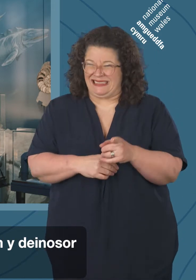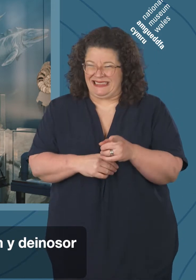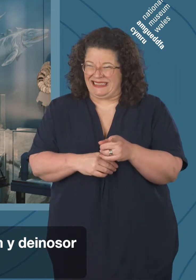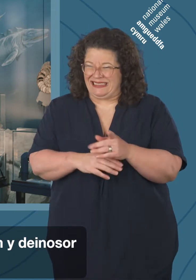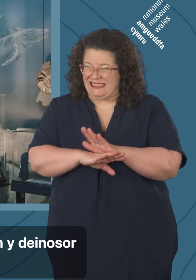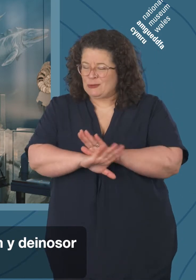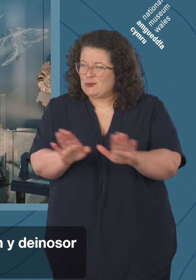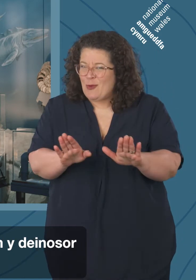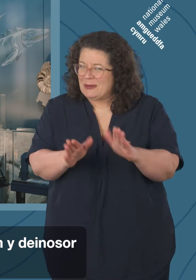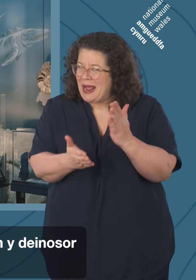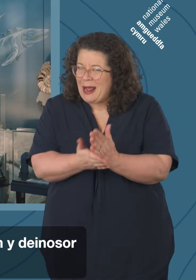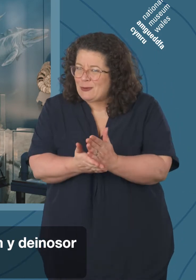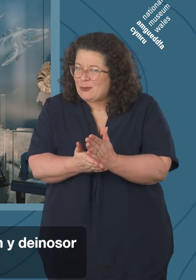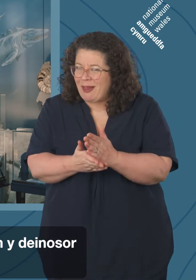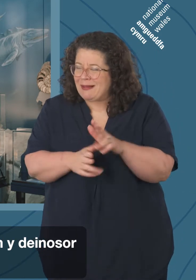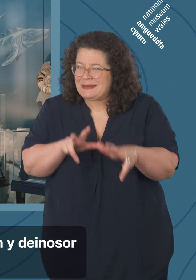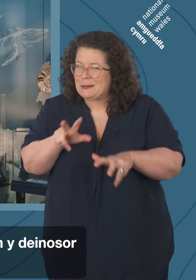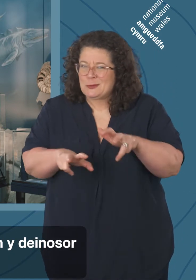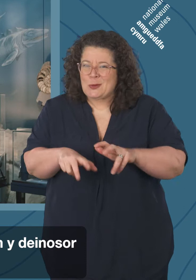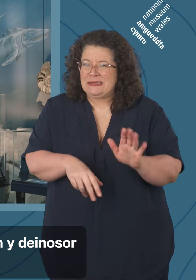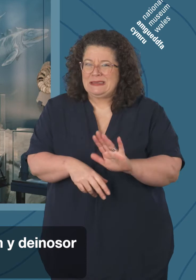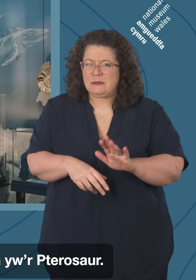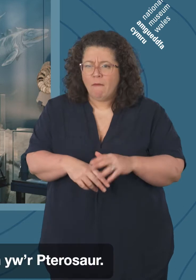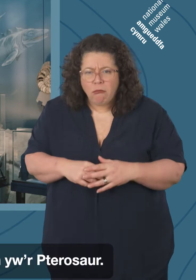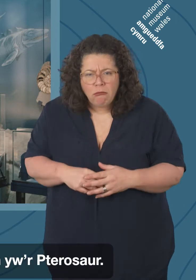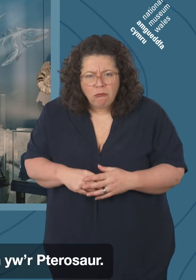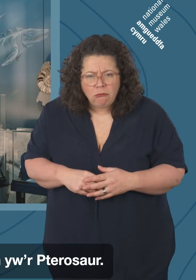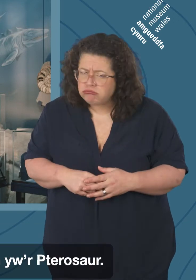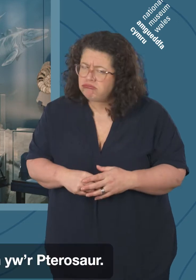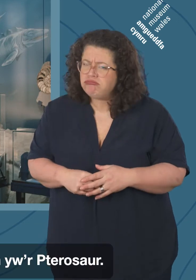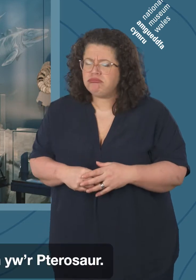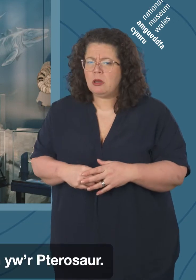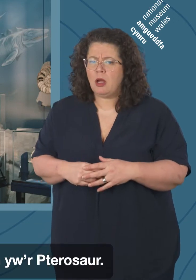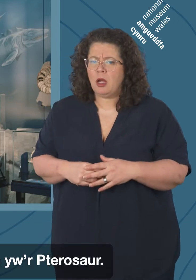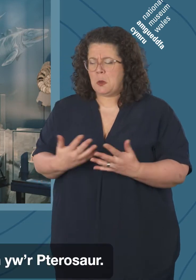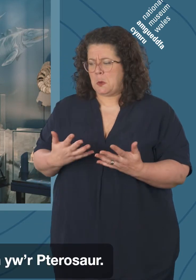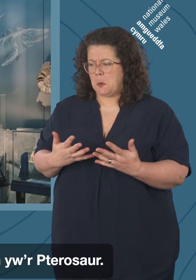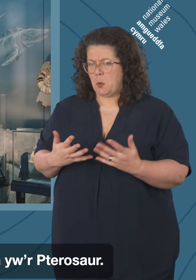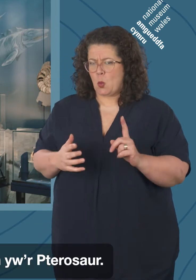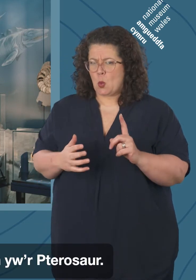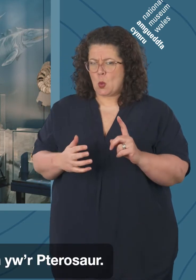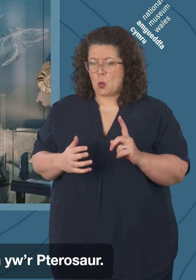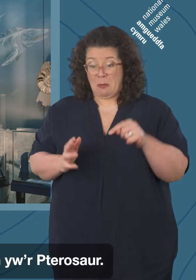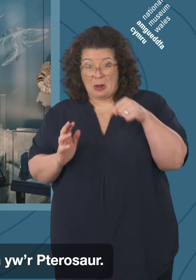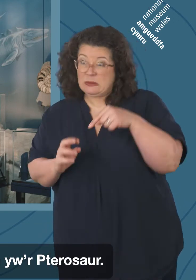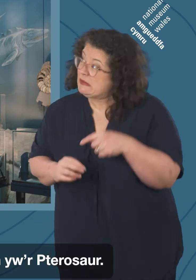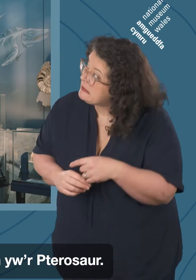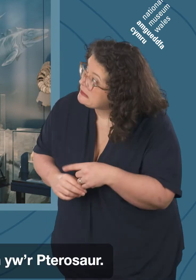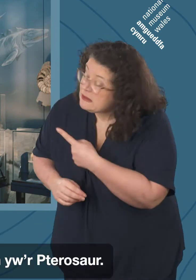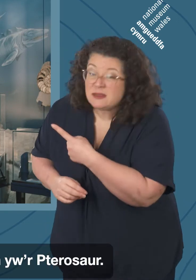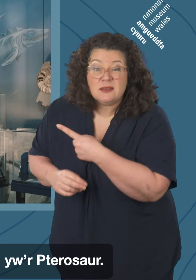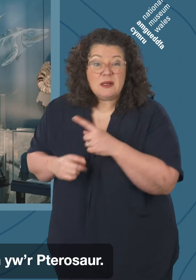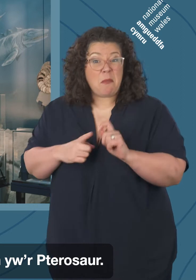Beth allwch chi dweud wrth ymi am y dinosaur yma? Yn anffodus, nid dinosaur go iawn i'w'r